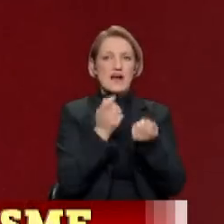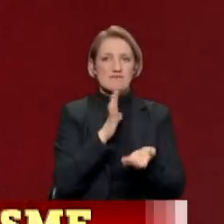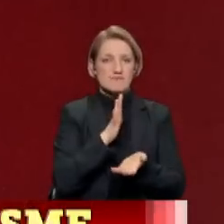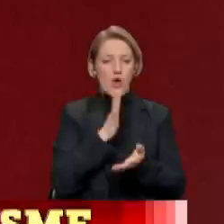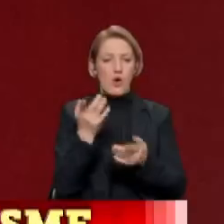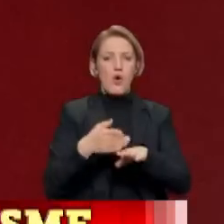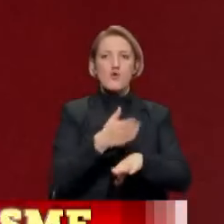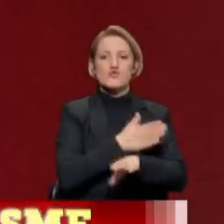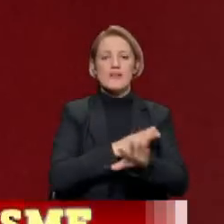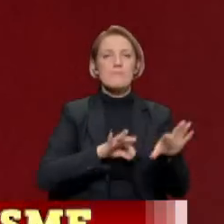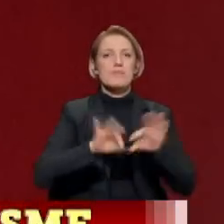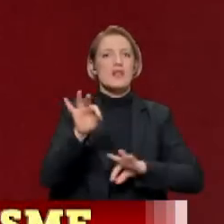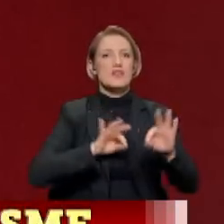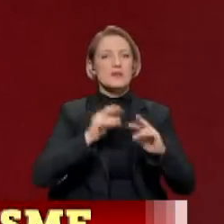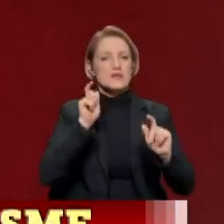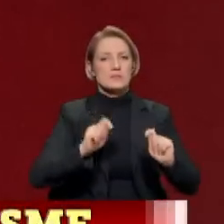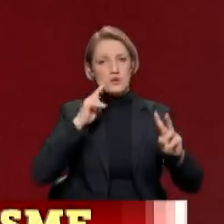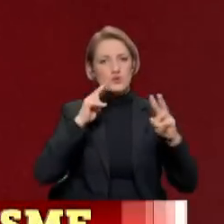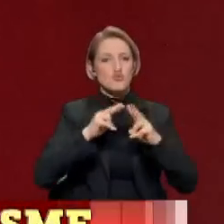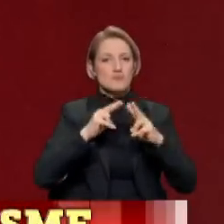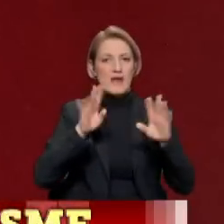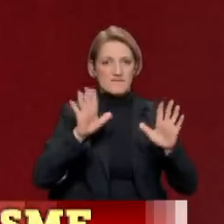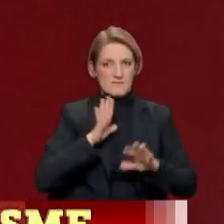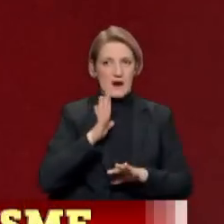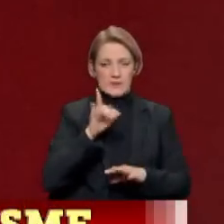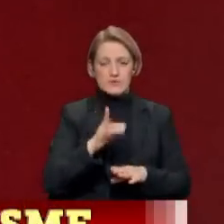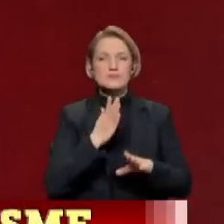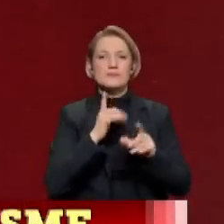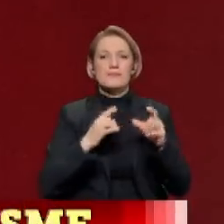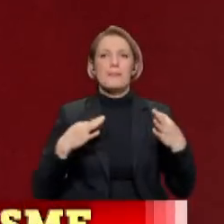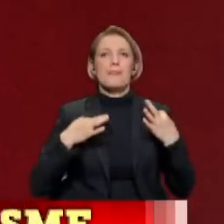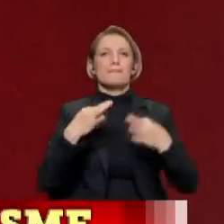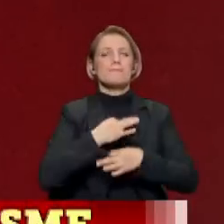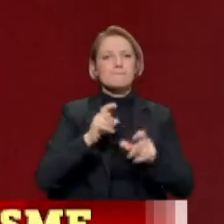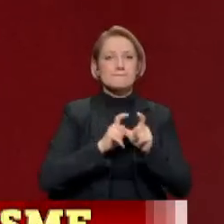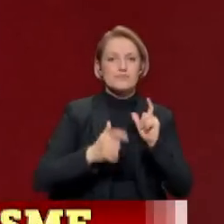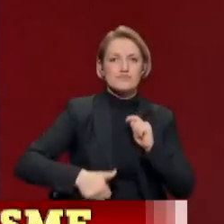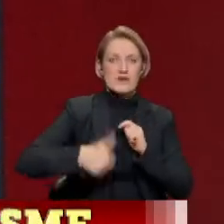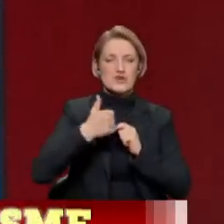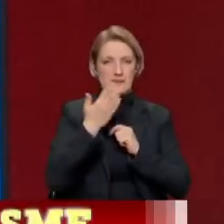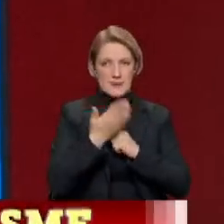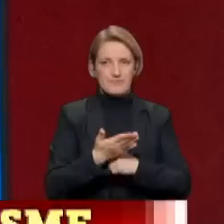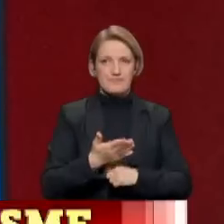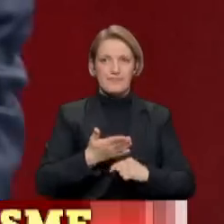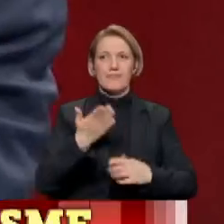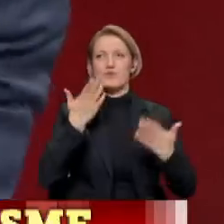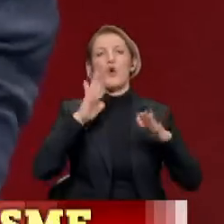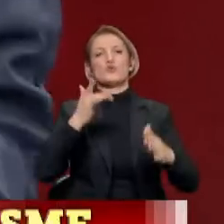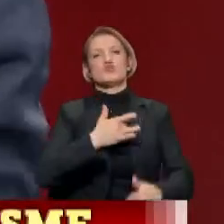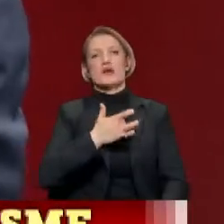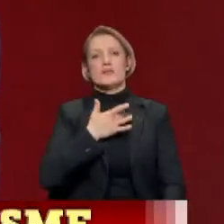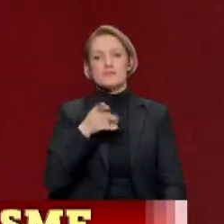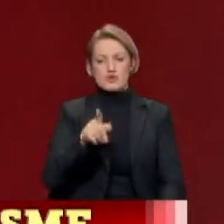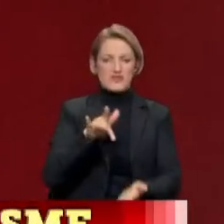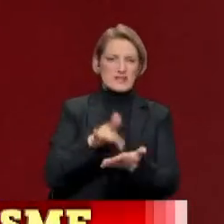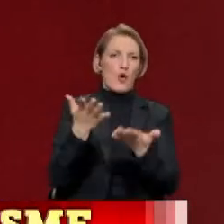Önceden planlanmış, yapılan görüşmeler var. Bu çerçevede gidilmiş ve Sayın Genel Başkan da şöyle diyenlerdendi yani. Yok canım, buradan